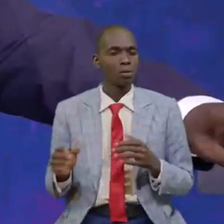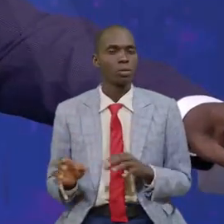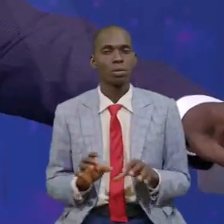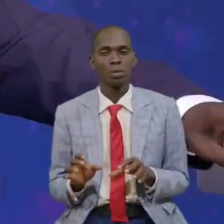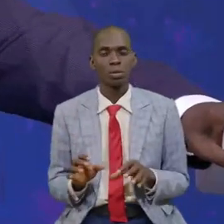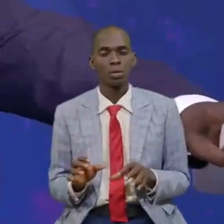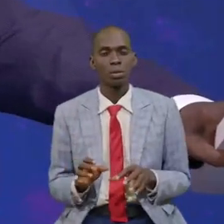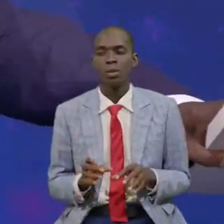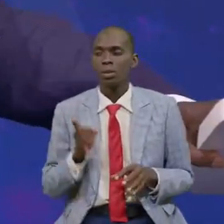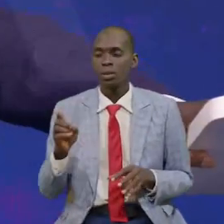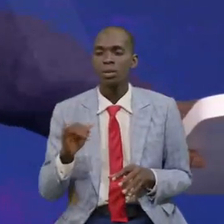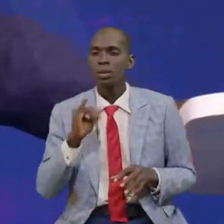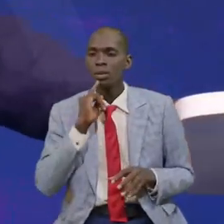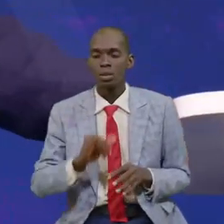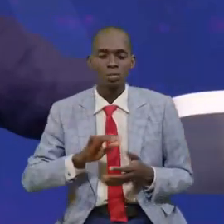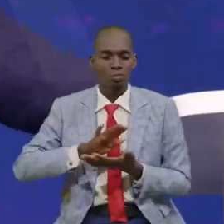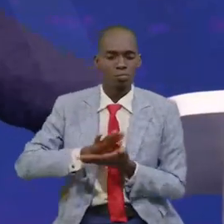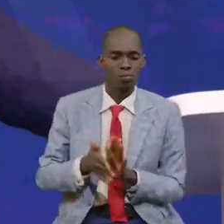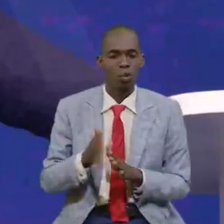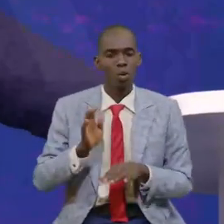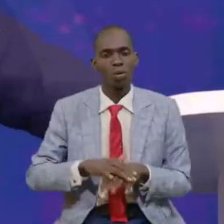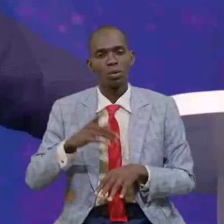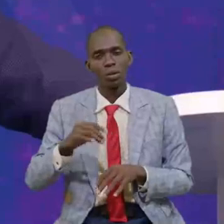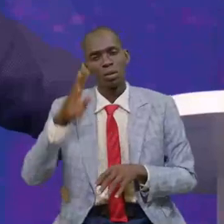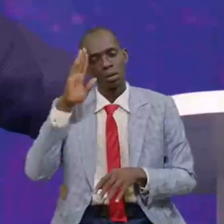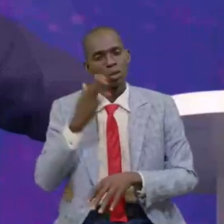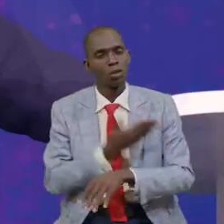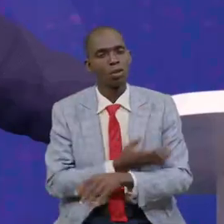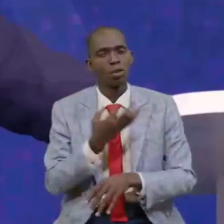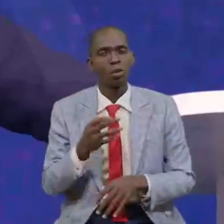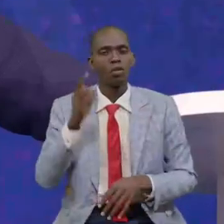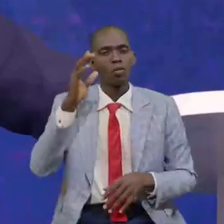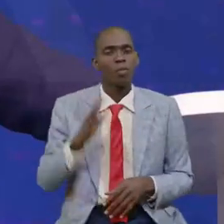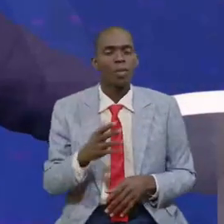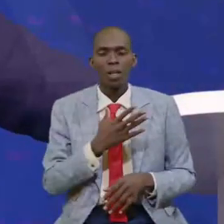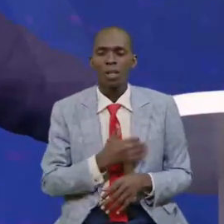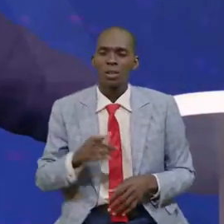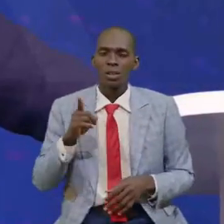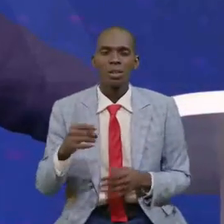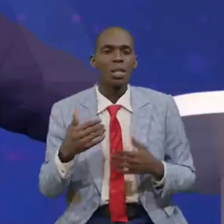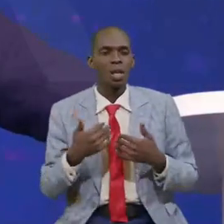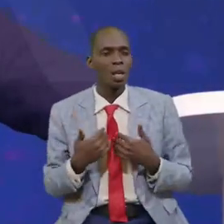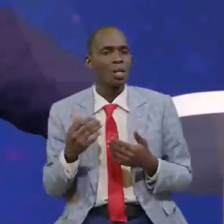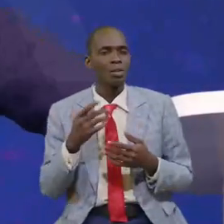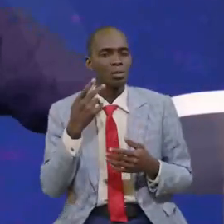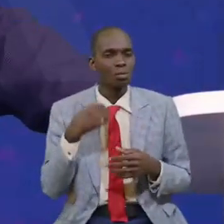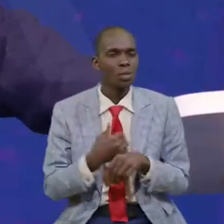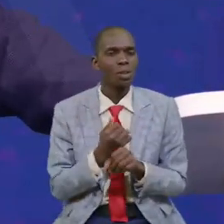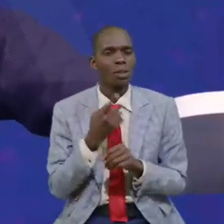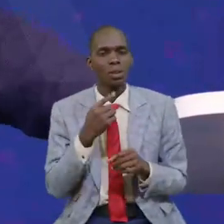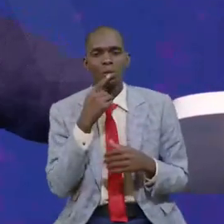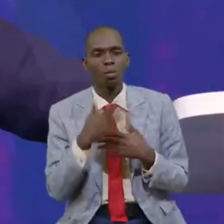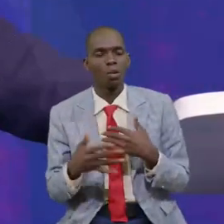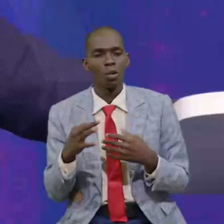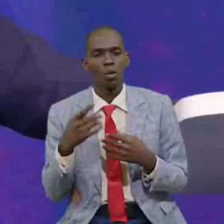Il a foulé aux pieds le Fils de Dieu. Et il a tenu pour profane le sang de l'Alliance par lequel